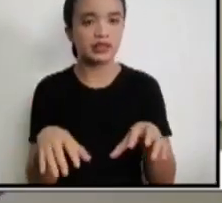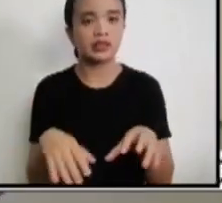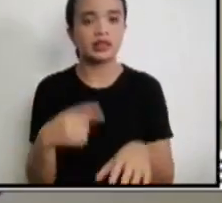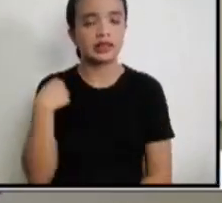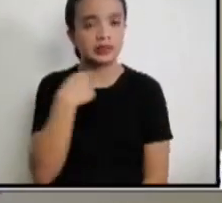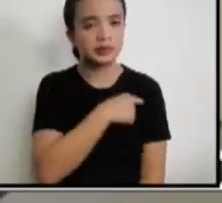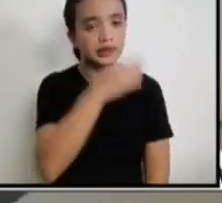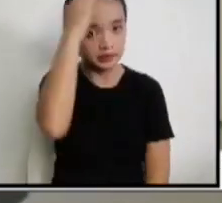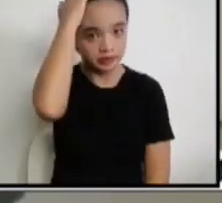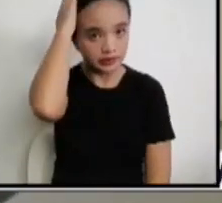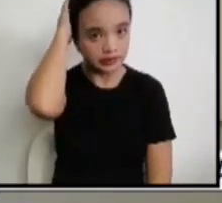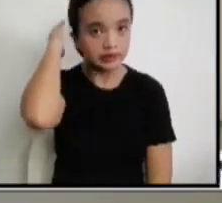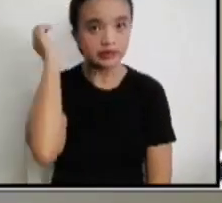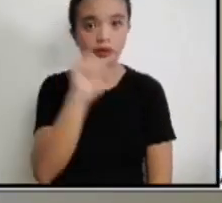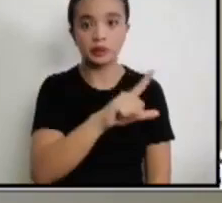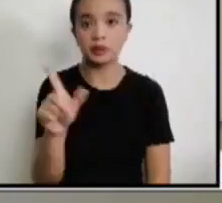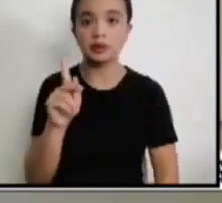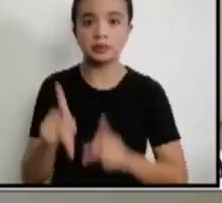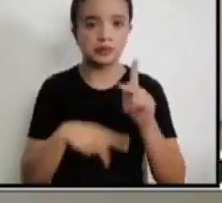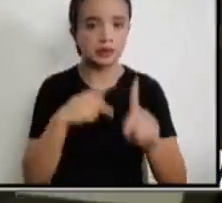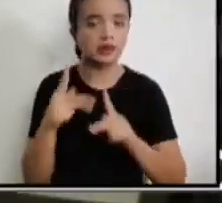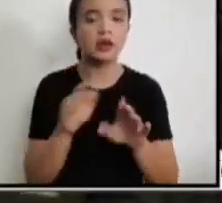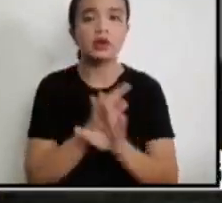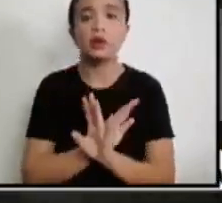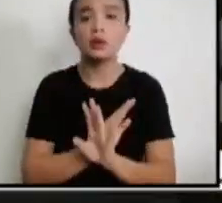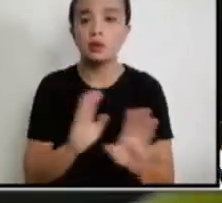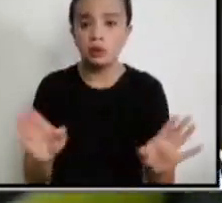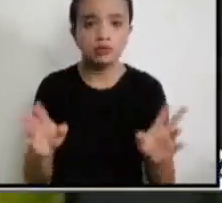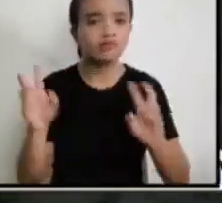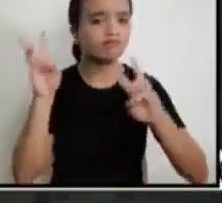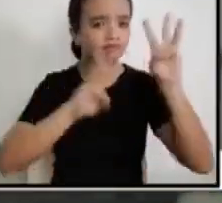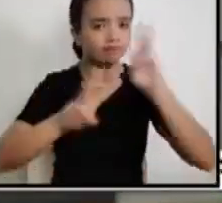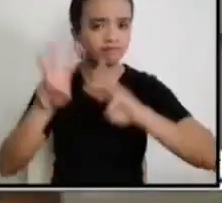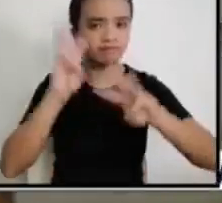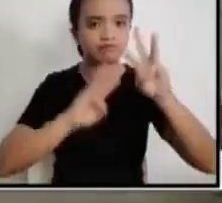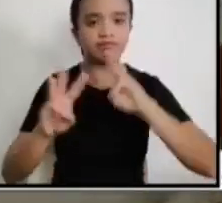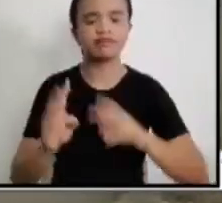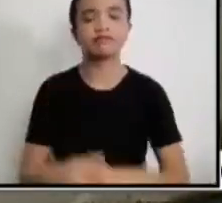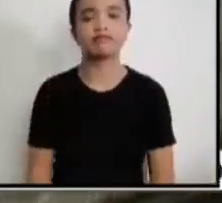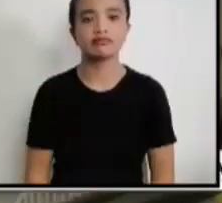ating mga kababayan, huwag po silang mabahala. Bien